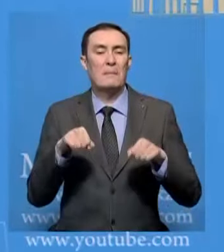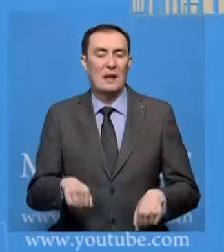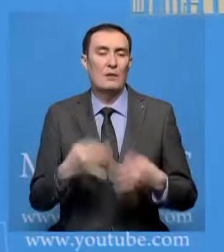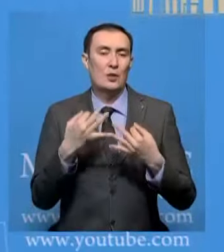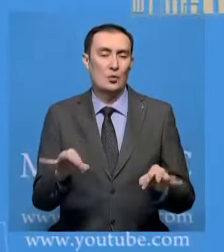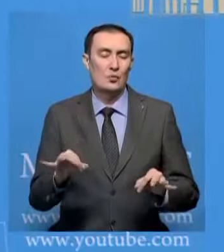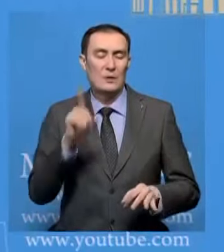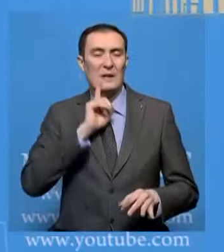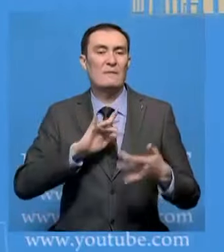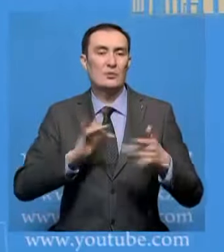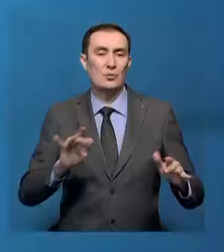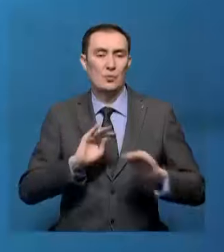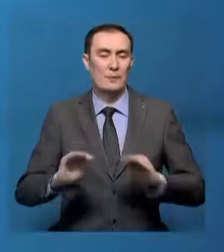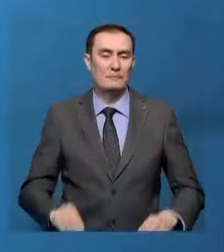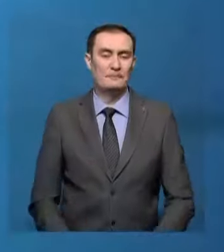инфраструктуре.